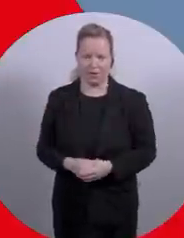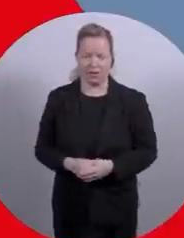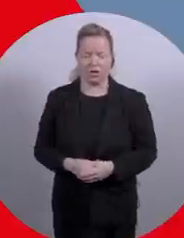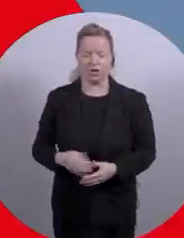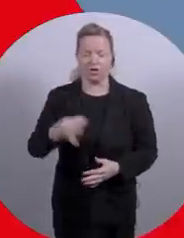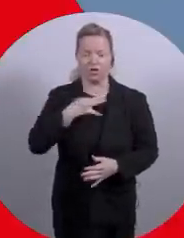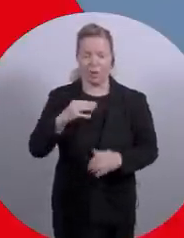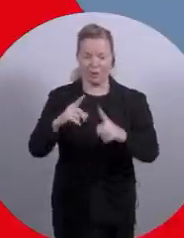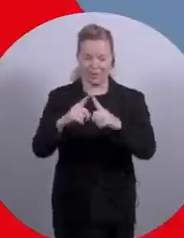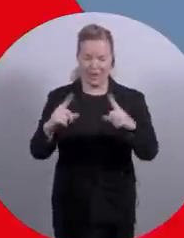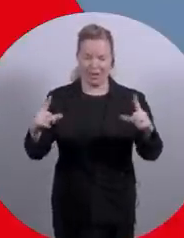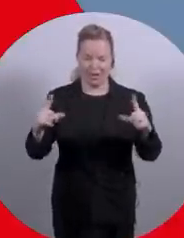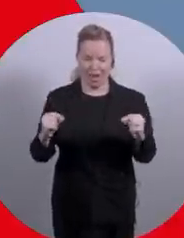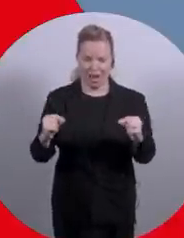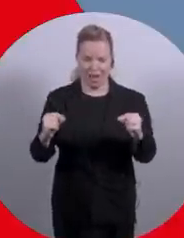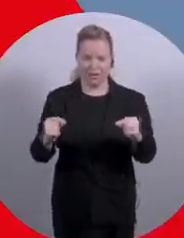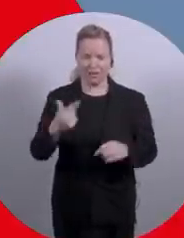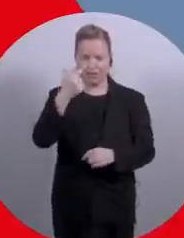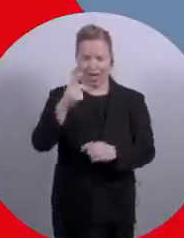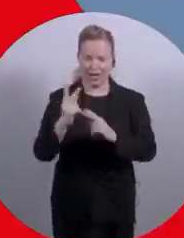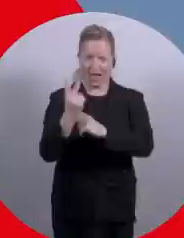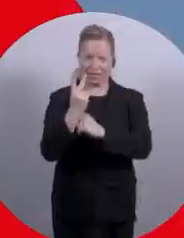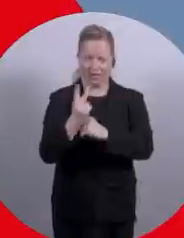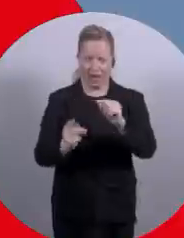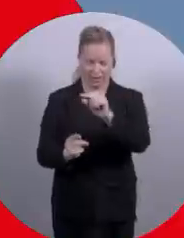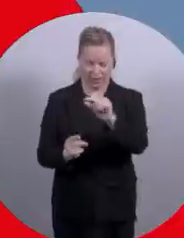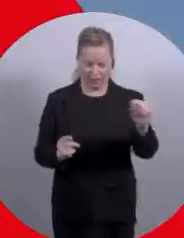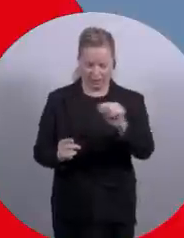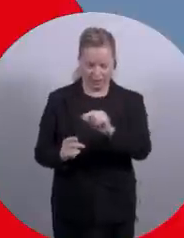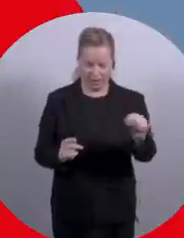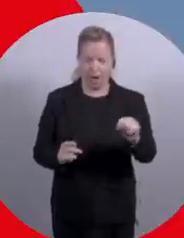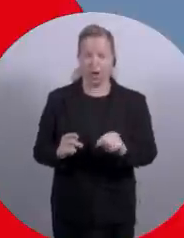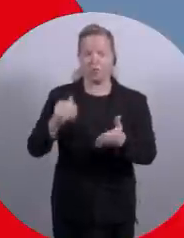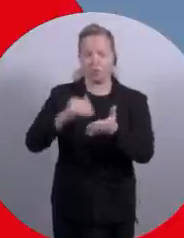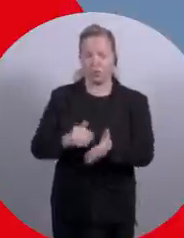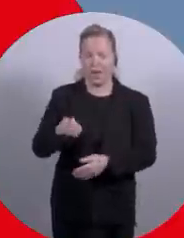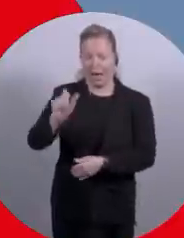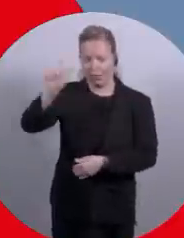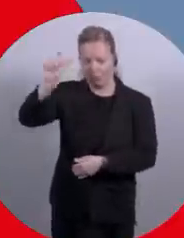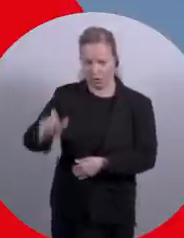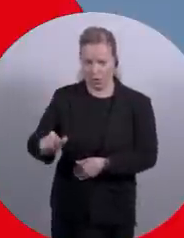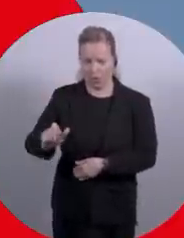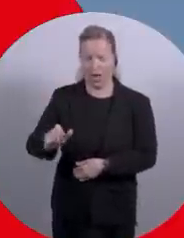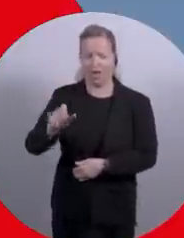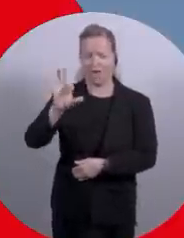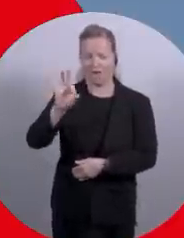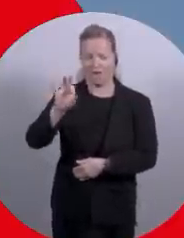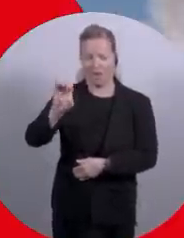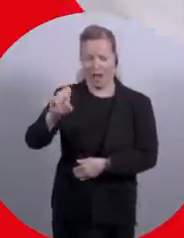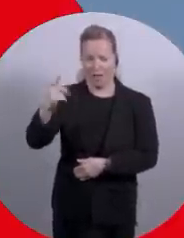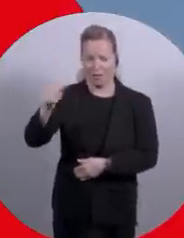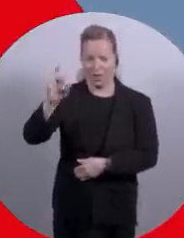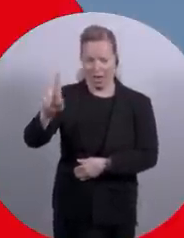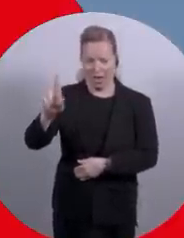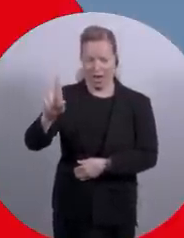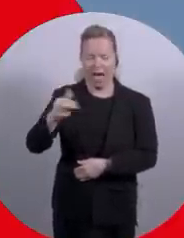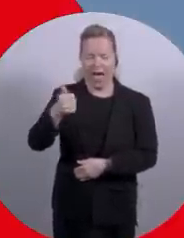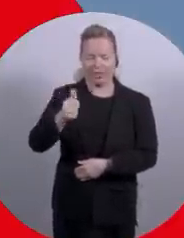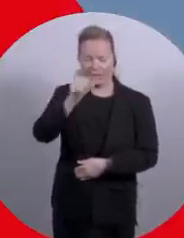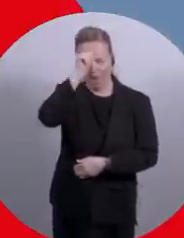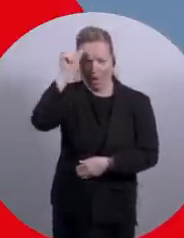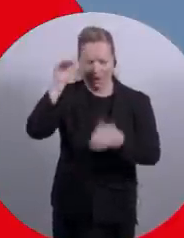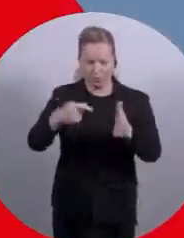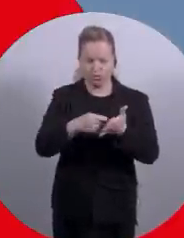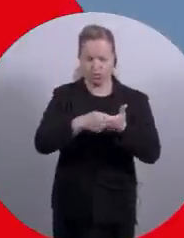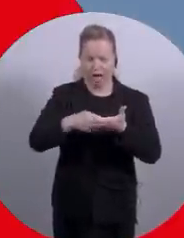eingeführt sind jeweils streichen und den Namen des Genossen Berthold Fellbach Handys dazu schreiben schriftlich